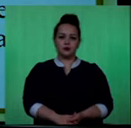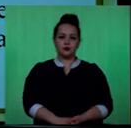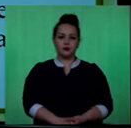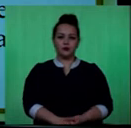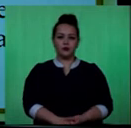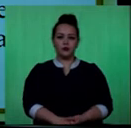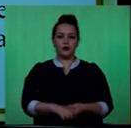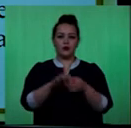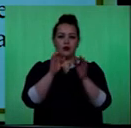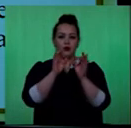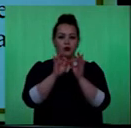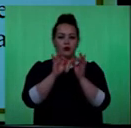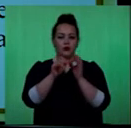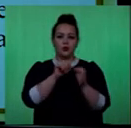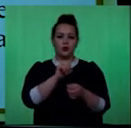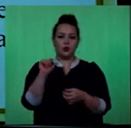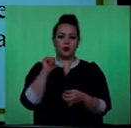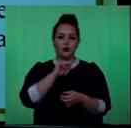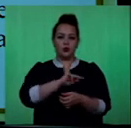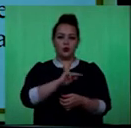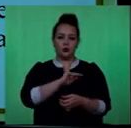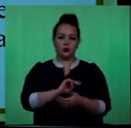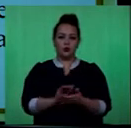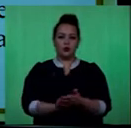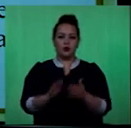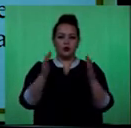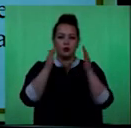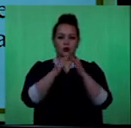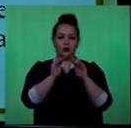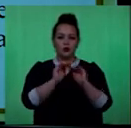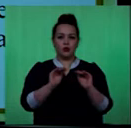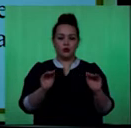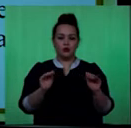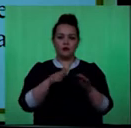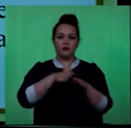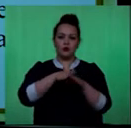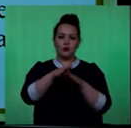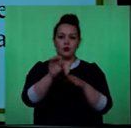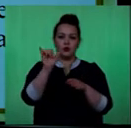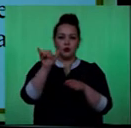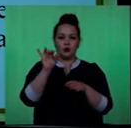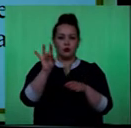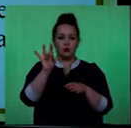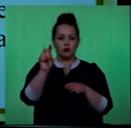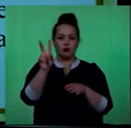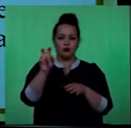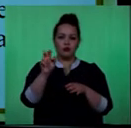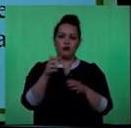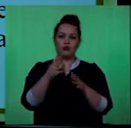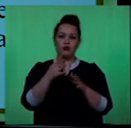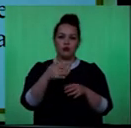проверим самостоятельную работу дома ребята вы выполнять упражнения 348